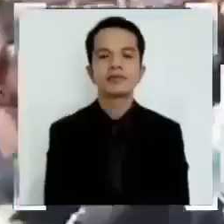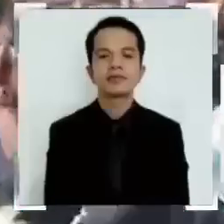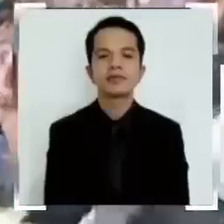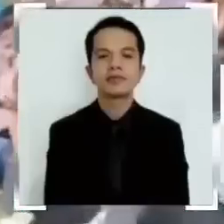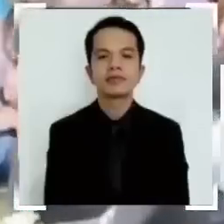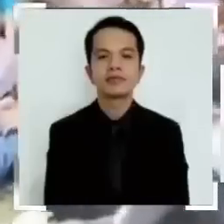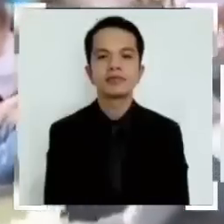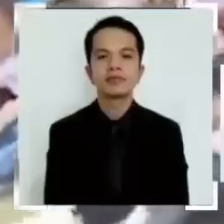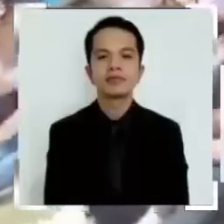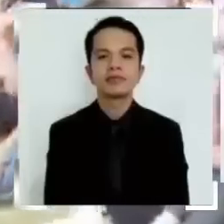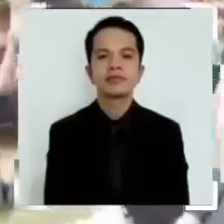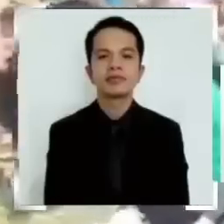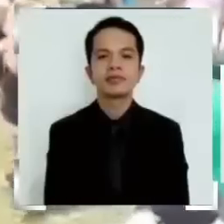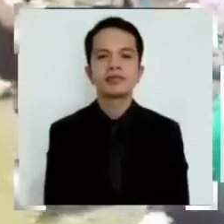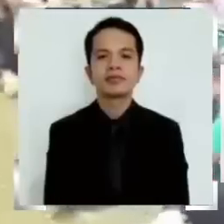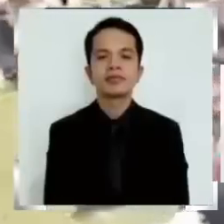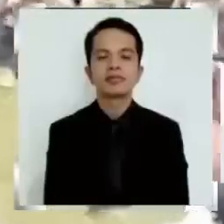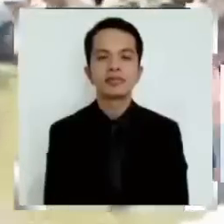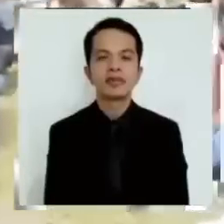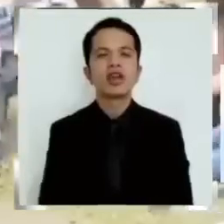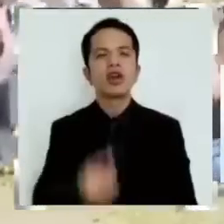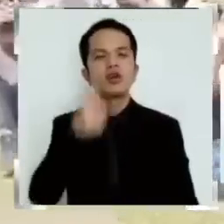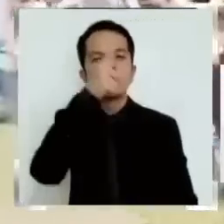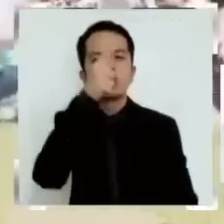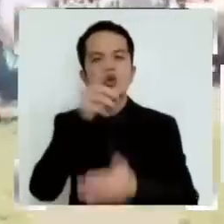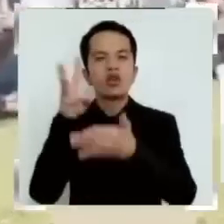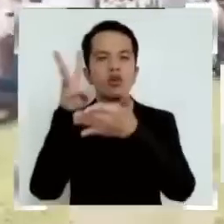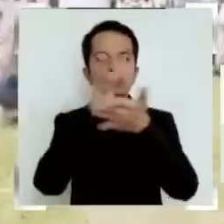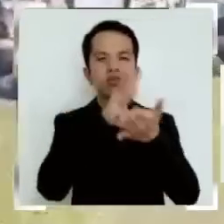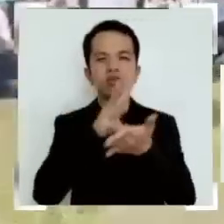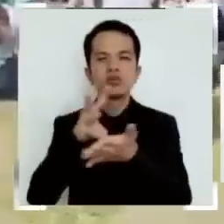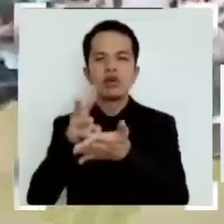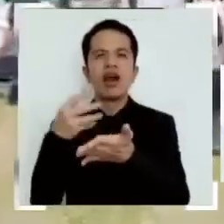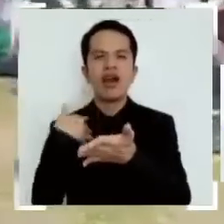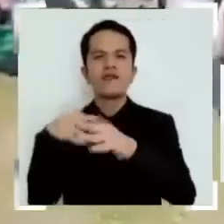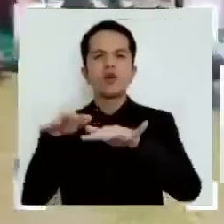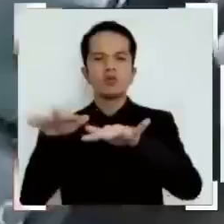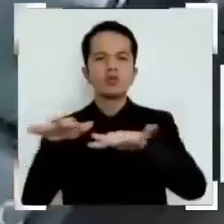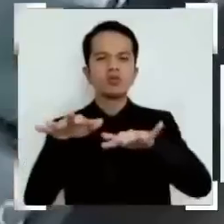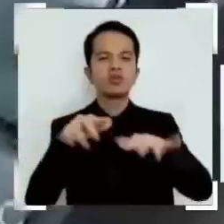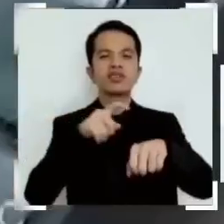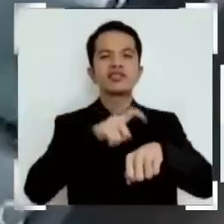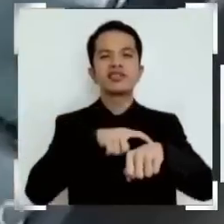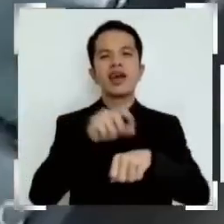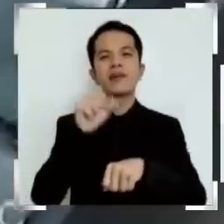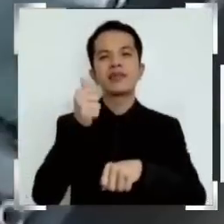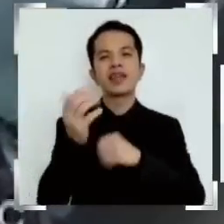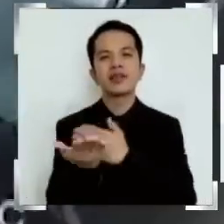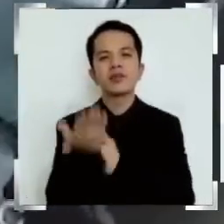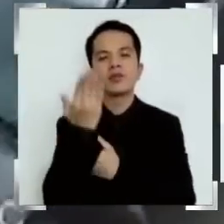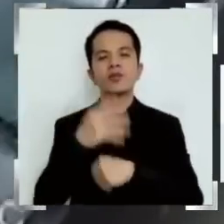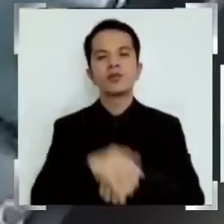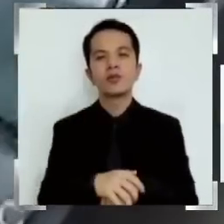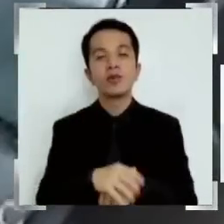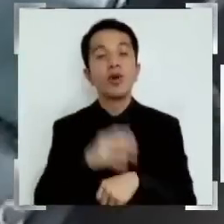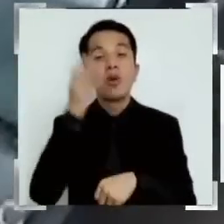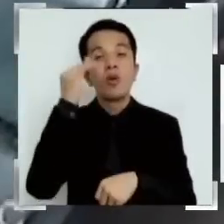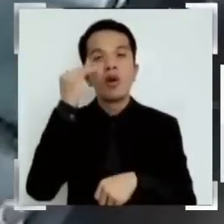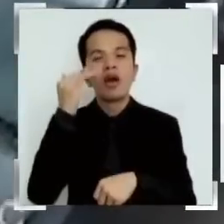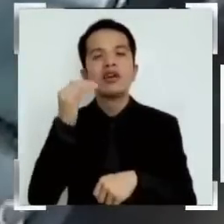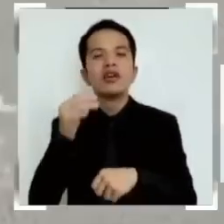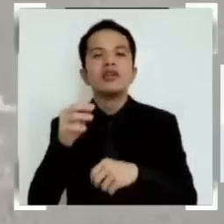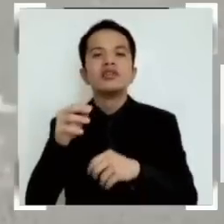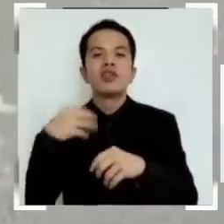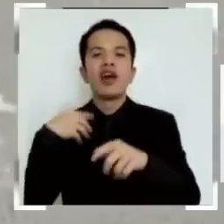Iba't ibang panig ng Luzon ang binulabog ng pag-inig pasado alas 10 ng umaga kanina. Dahil yan sa magnitude 6.3 na